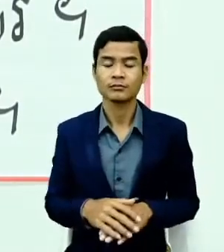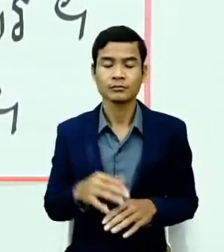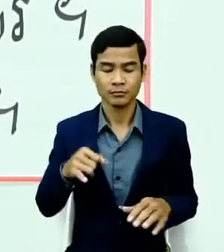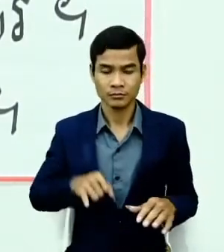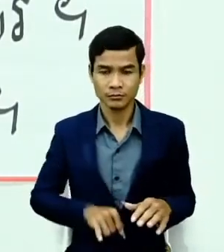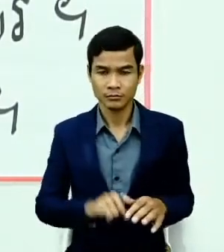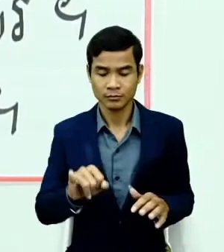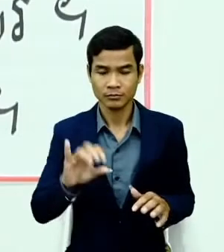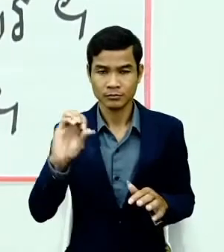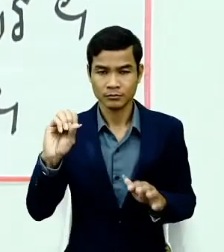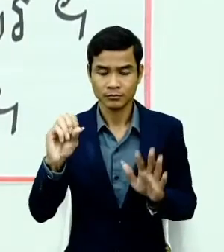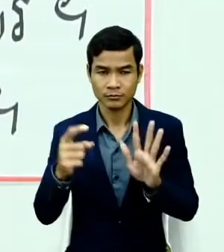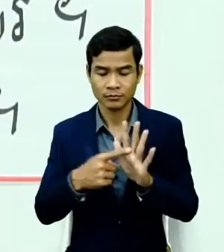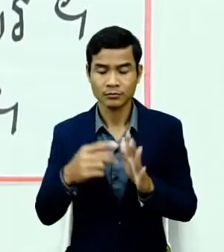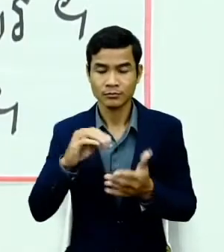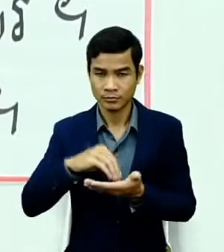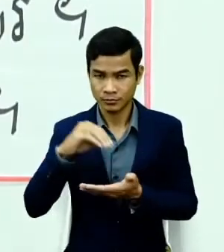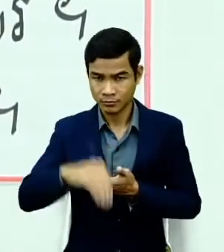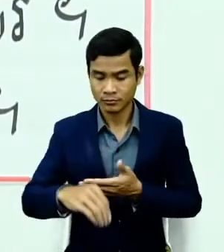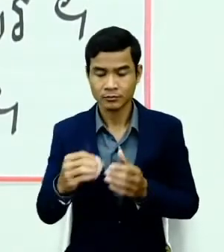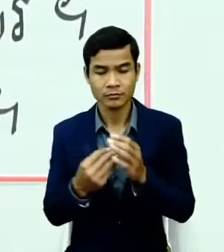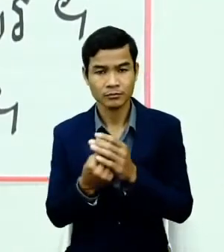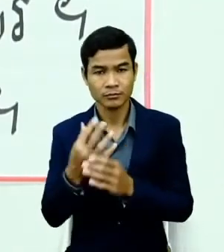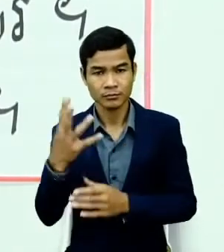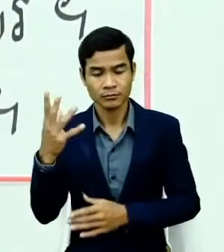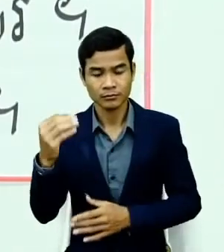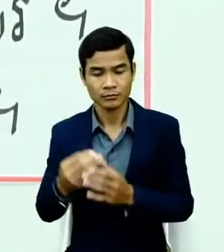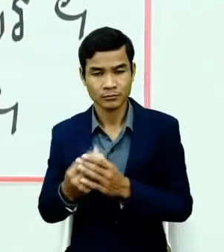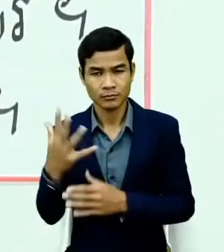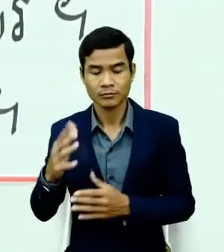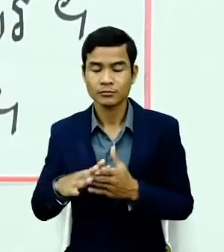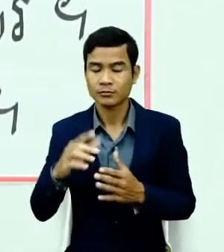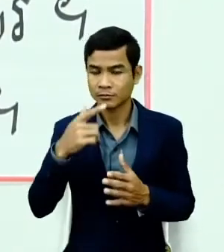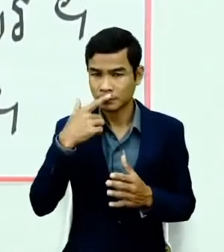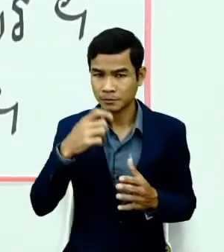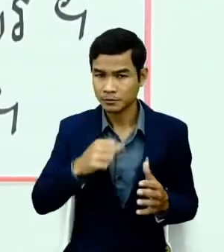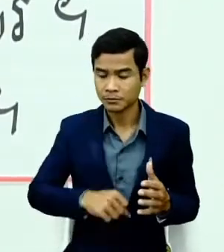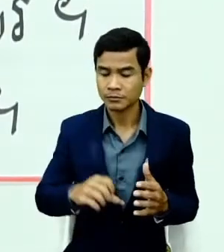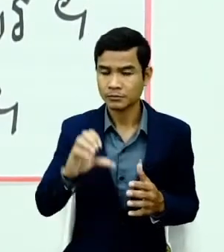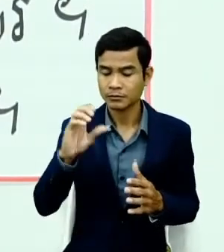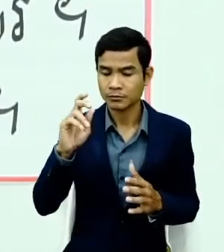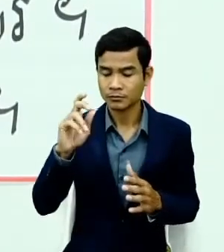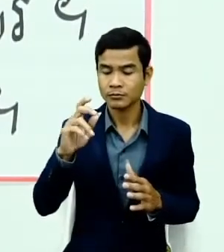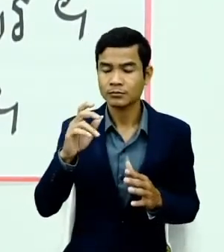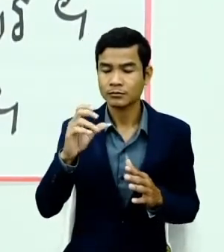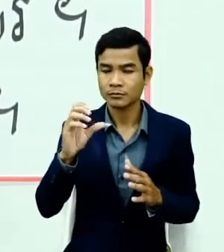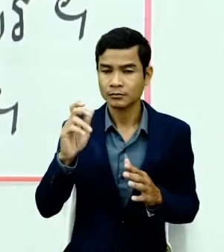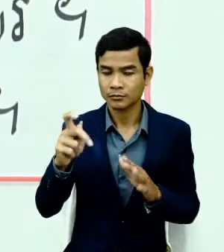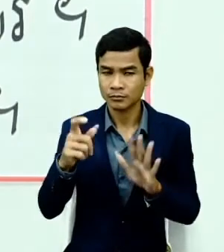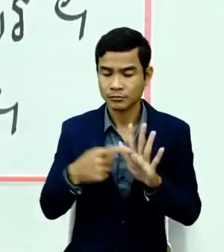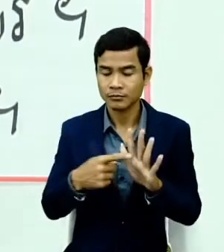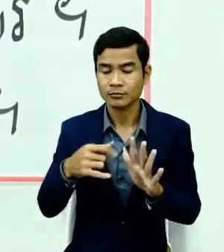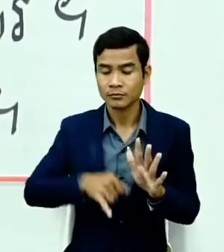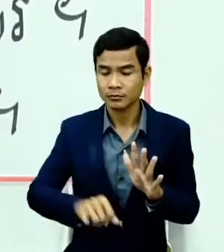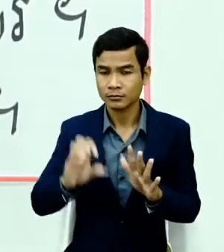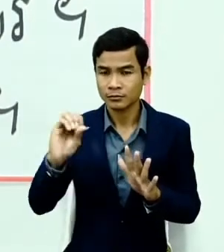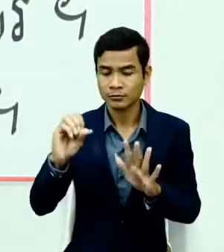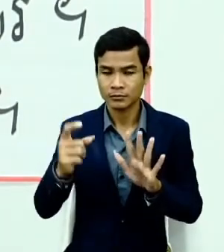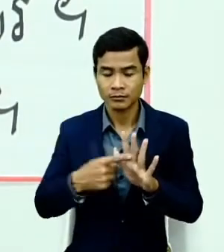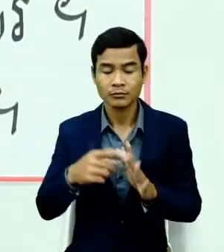ចៅលឺដាំដំណាំតាគឺថាចៅលឺដាំ